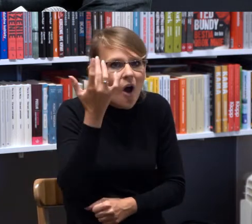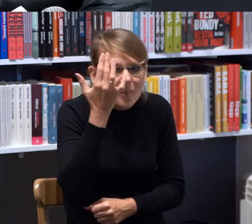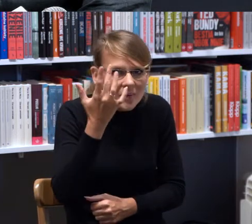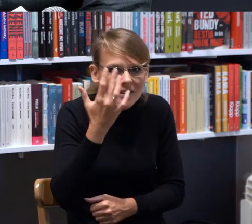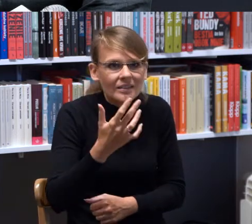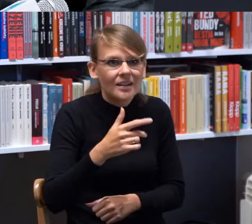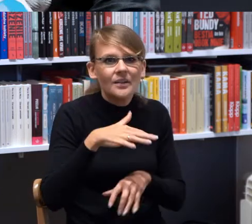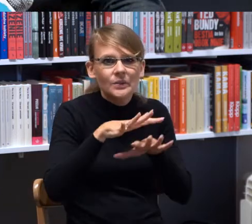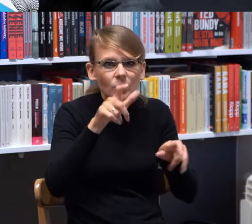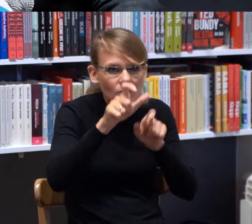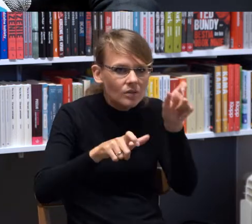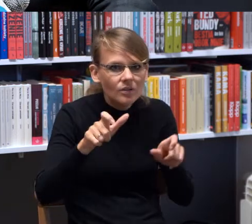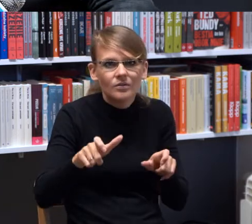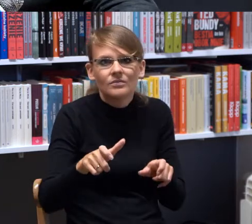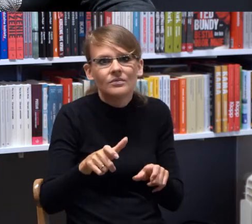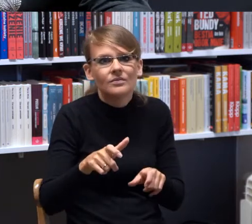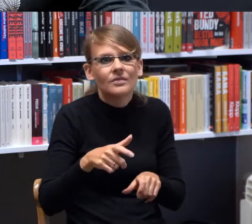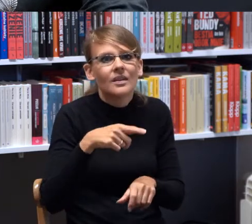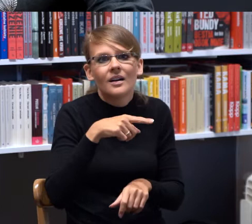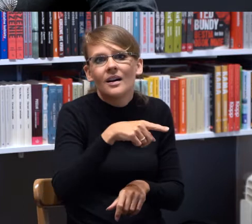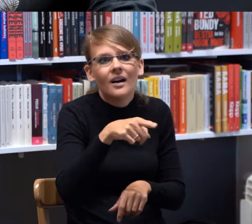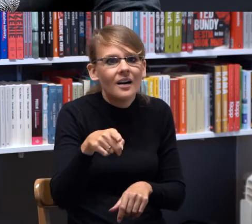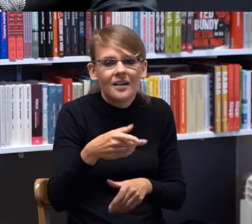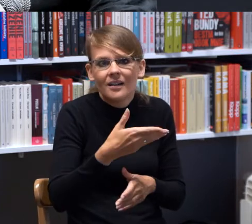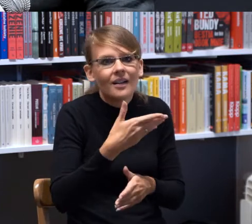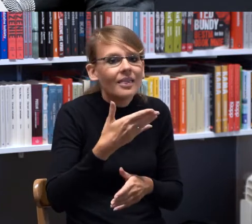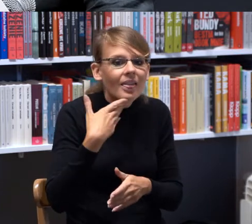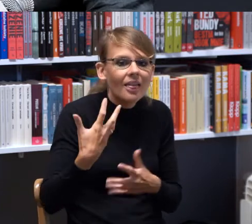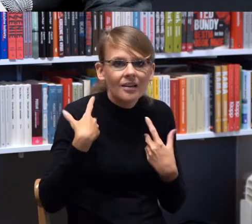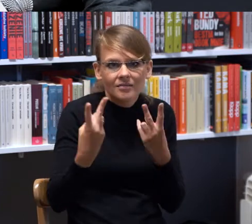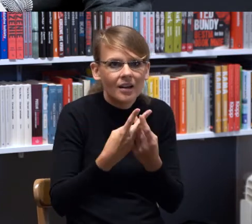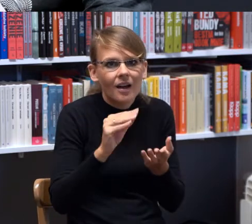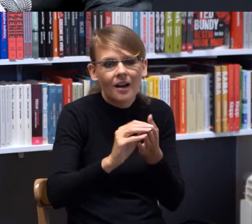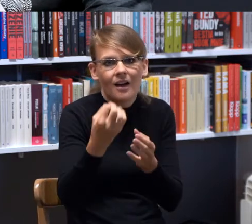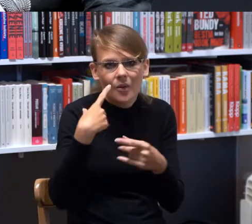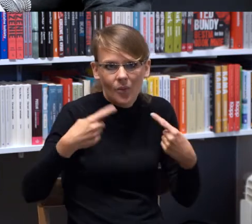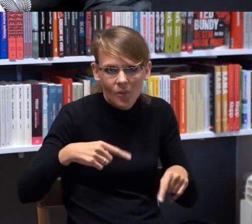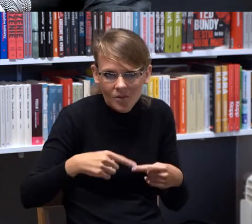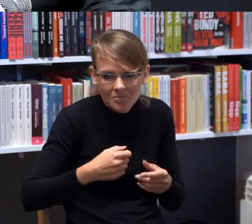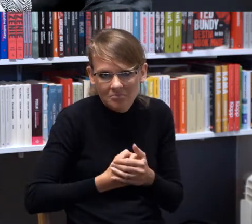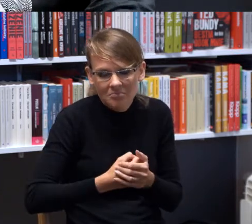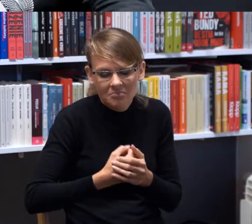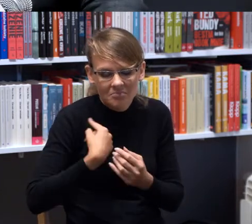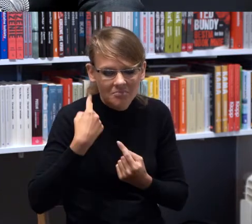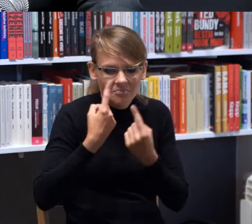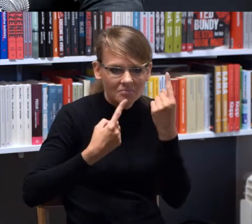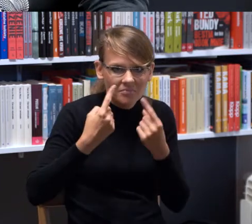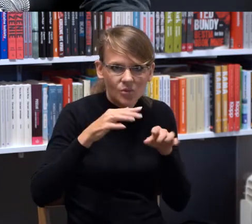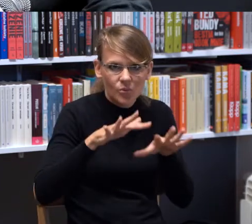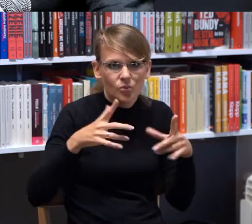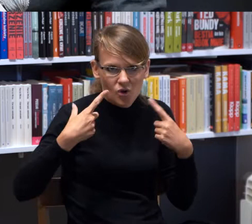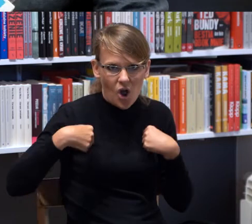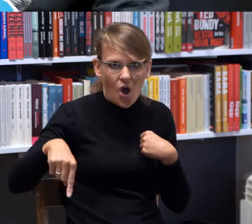którymi akurat tylu zbieżności nie mam, nie napisały do mnie albo nie przeczytały Mireczka. Uświadamiam sobie ile faktycznie nas